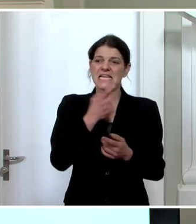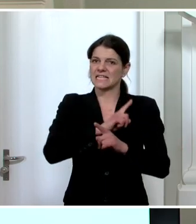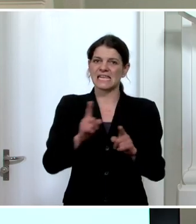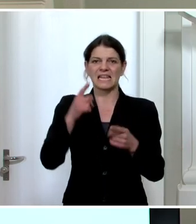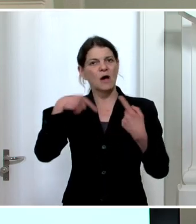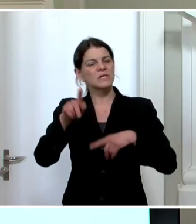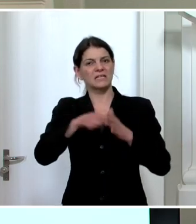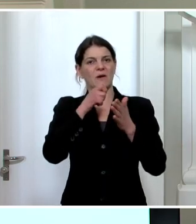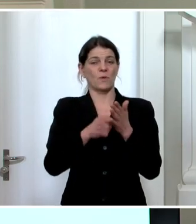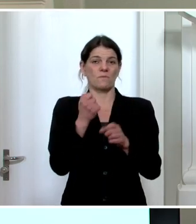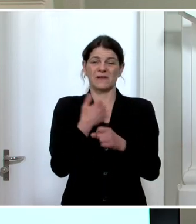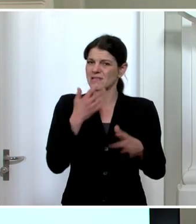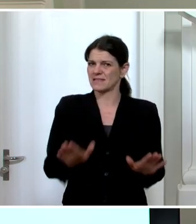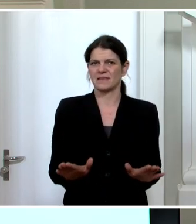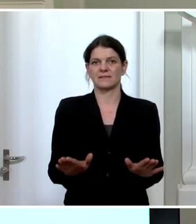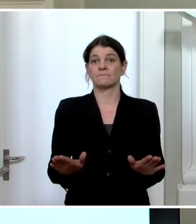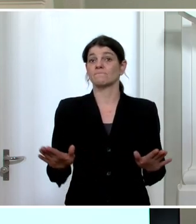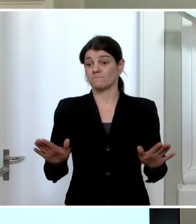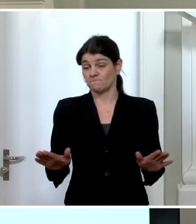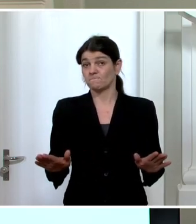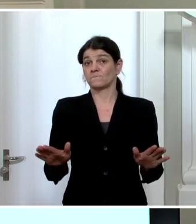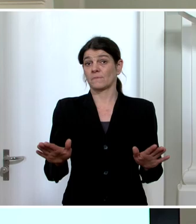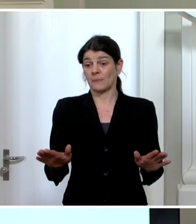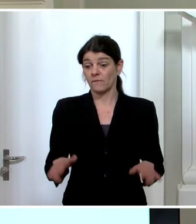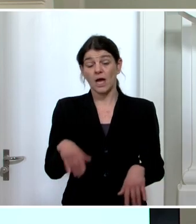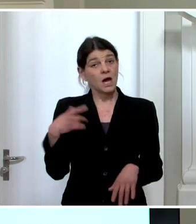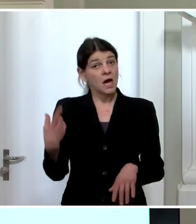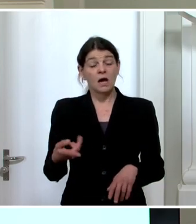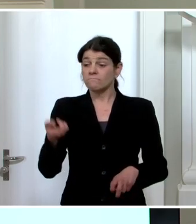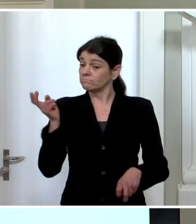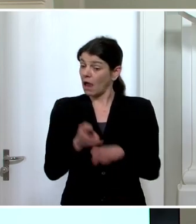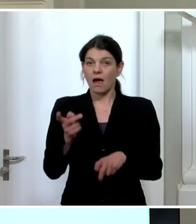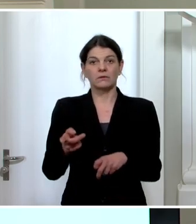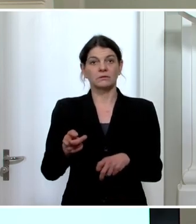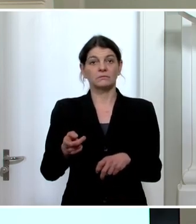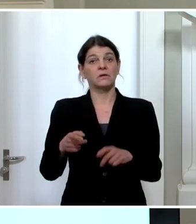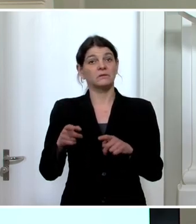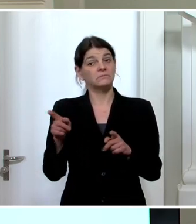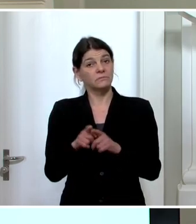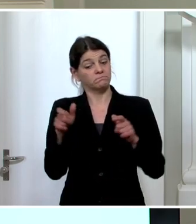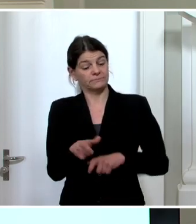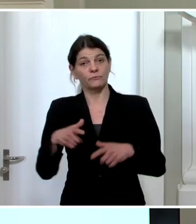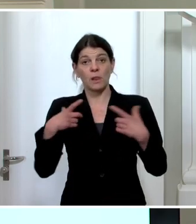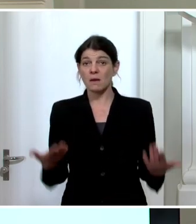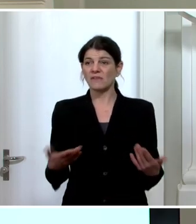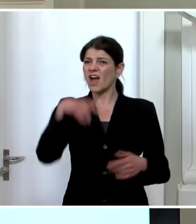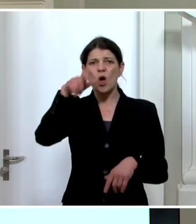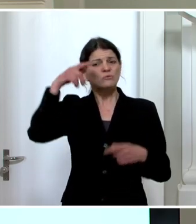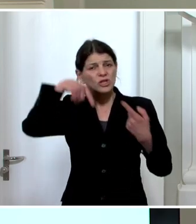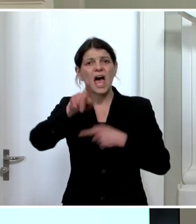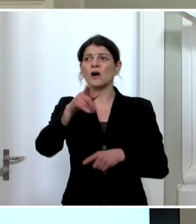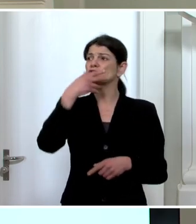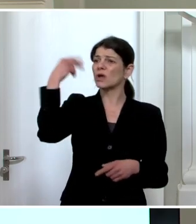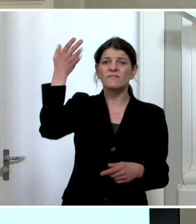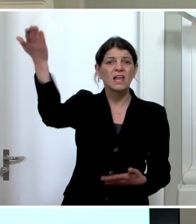ergreifen. Das ist eine sehr starke Einschränkung des Lebens. Die Leute mussten ja noch raus können bei diesem